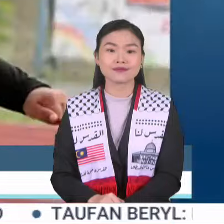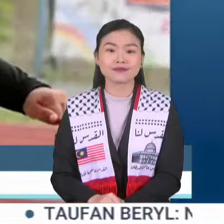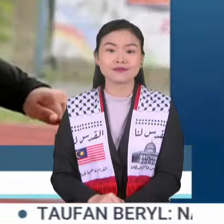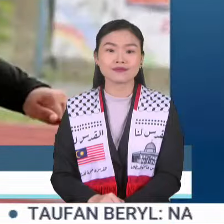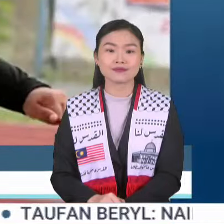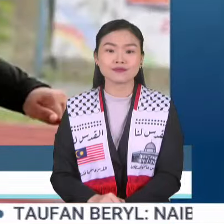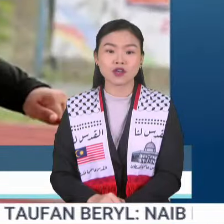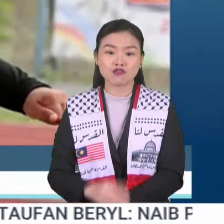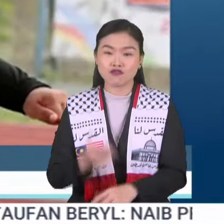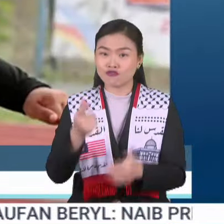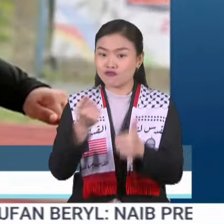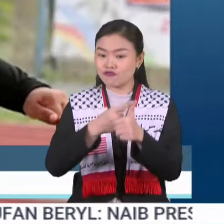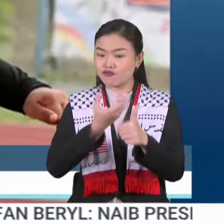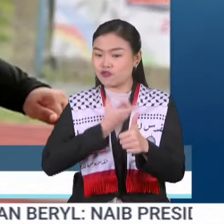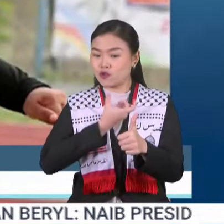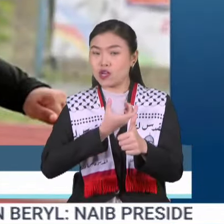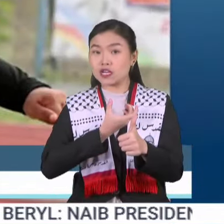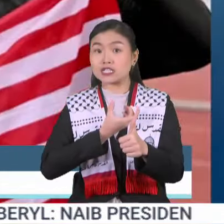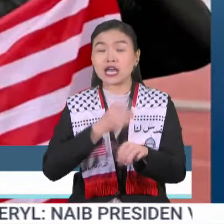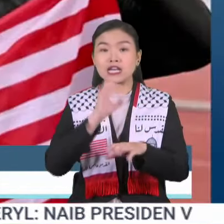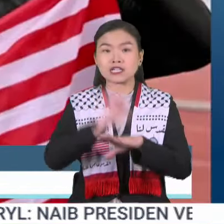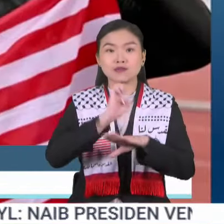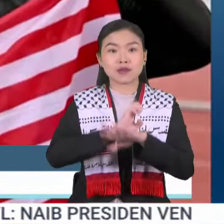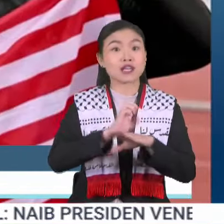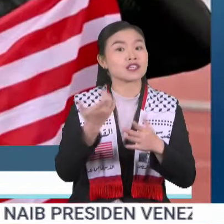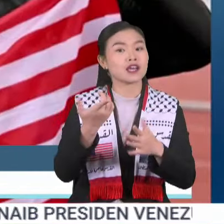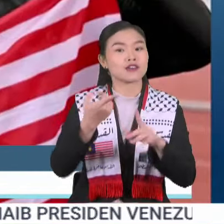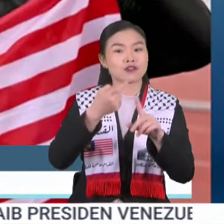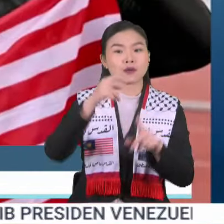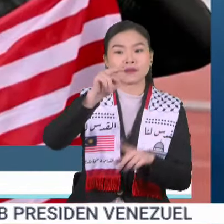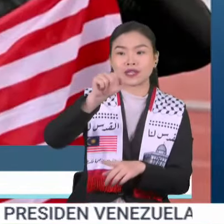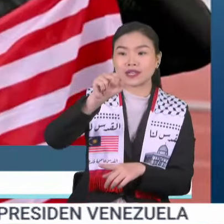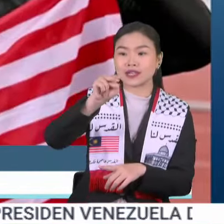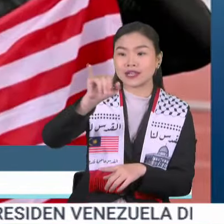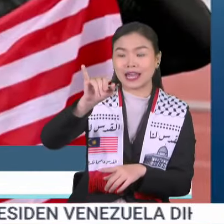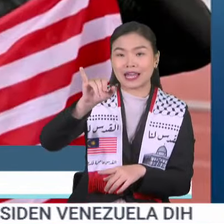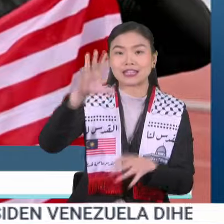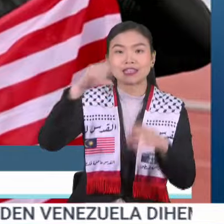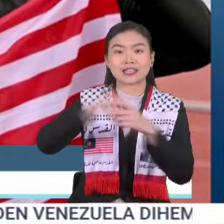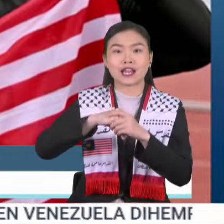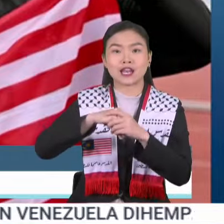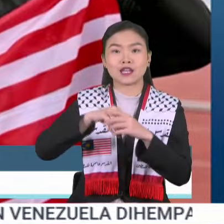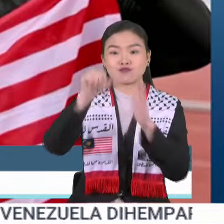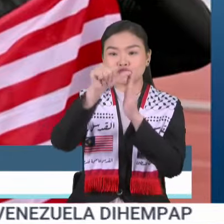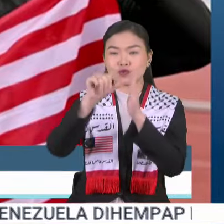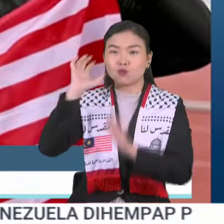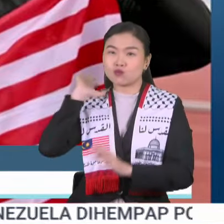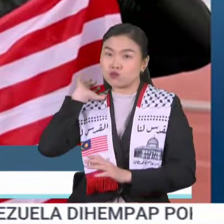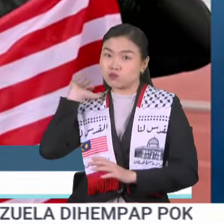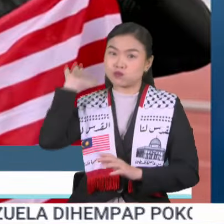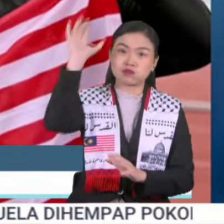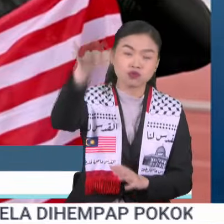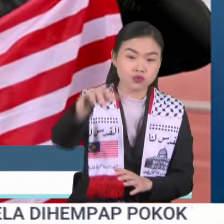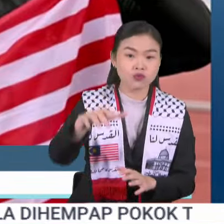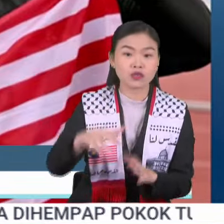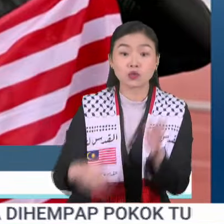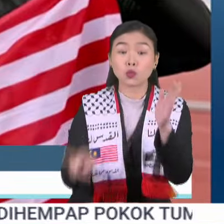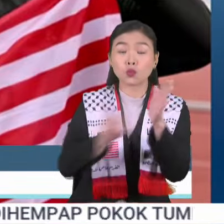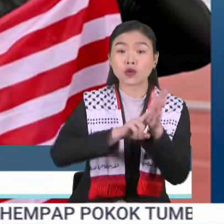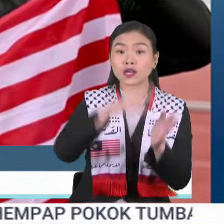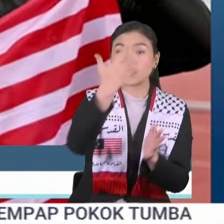Pingat emas pertama pada saingan hari ini hadir menerusi Nani Syahira Mariata dalam acara lontar peluru wanita dengan